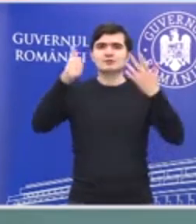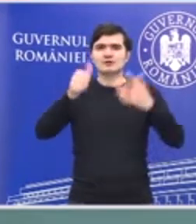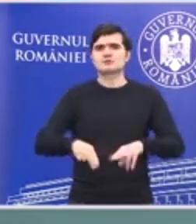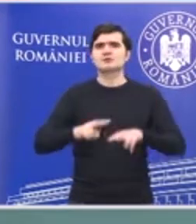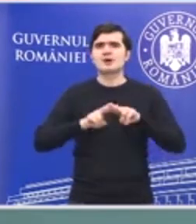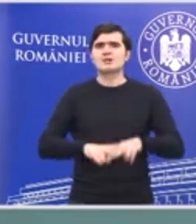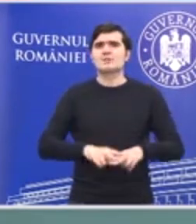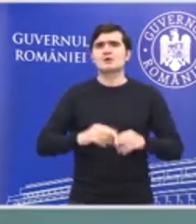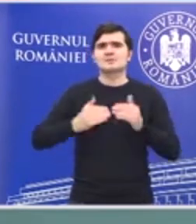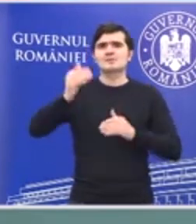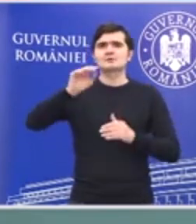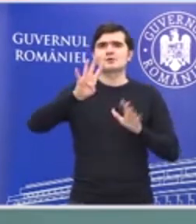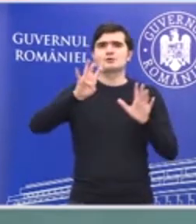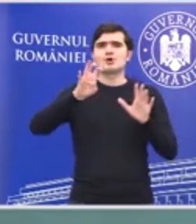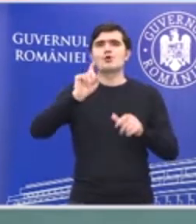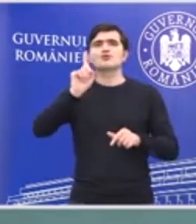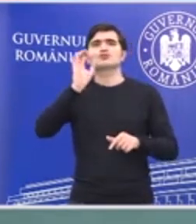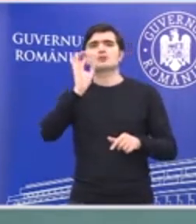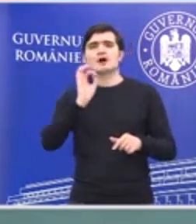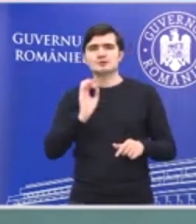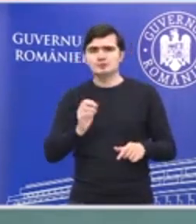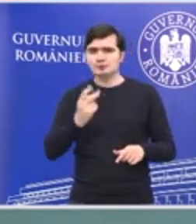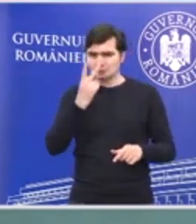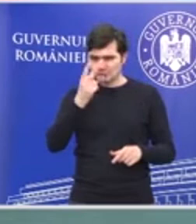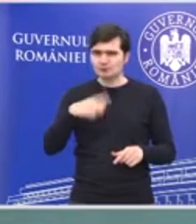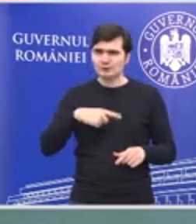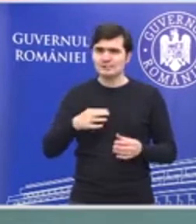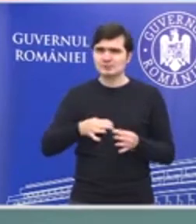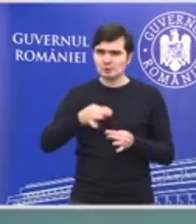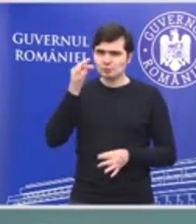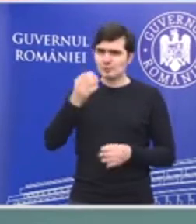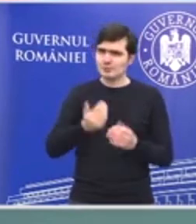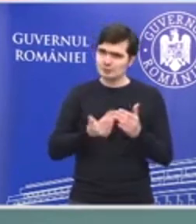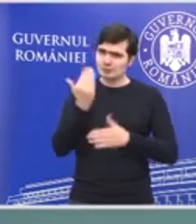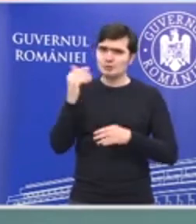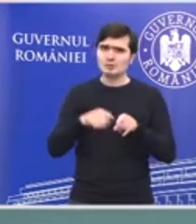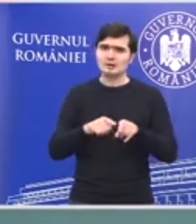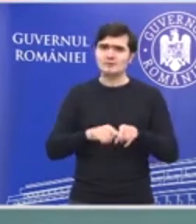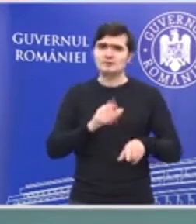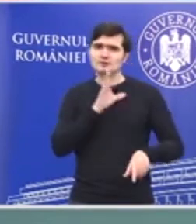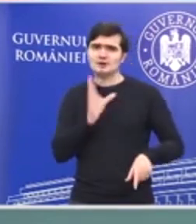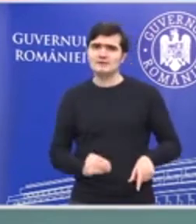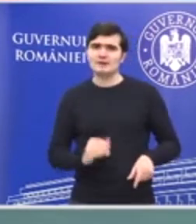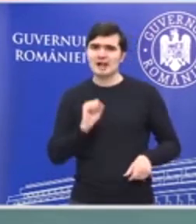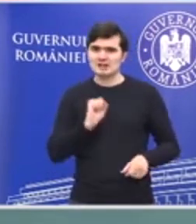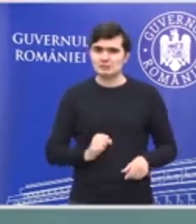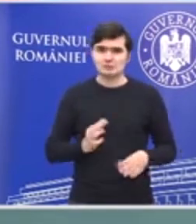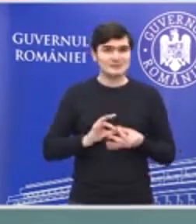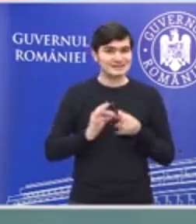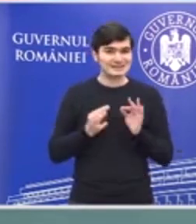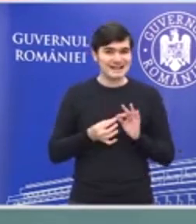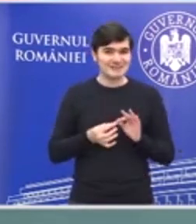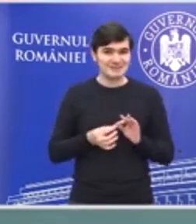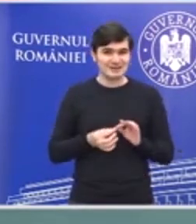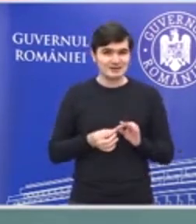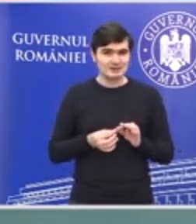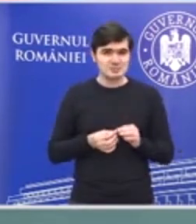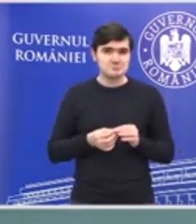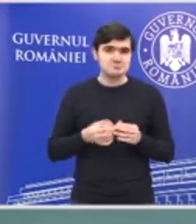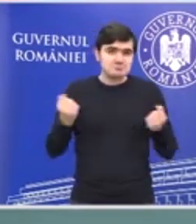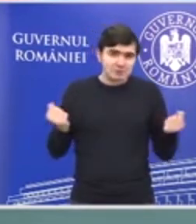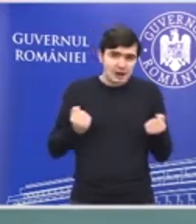condițiile în care sunt circulante și variantele virale noi, inclusiv varianta sudafricană. Ceea ce înseamnă că în